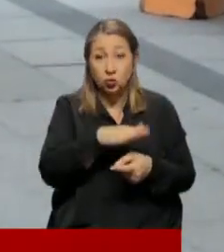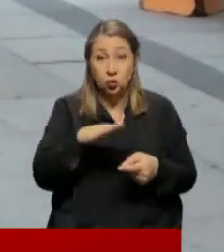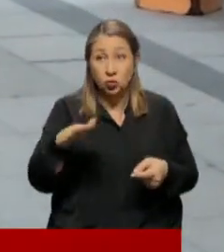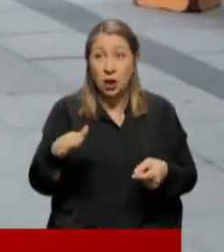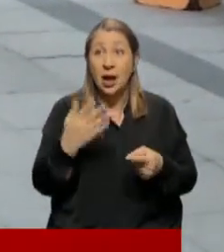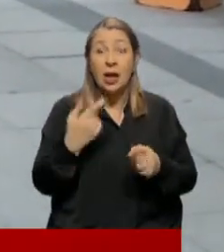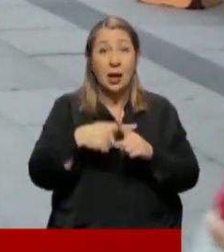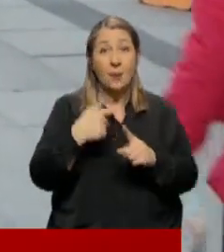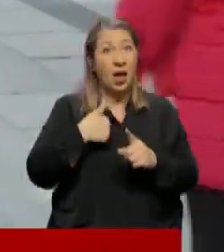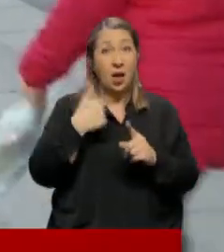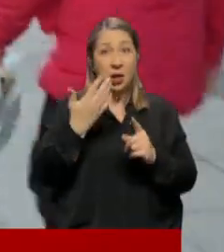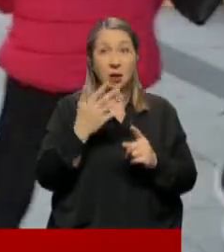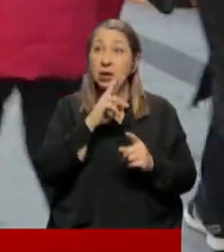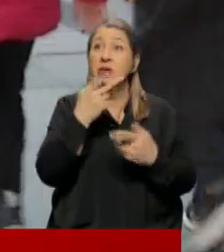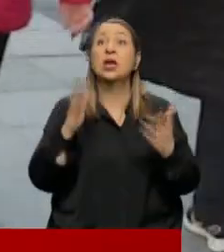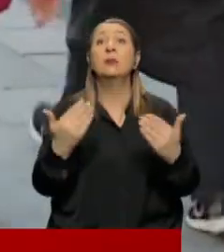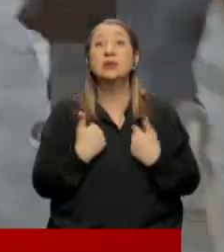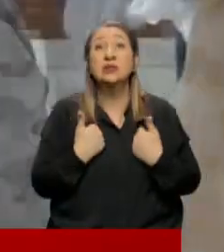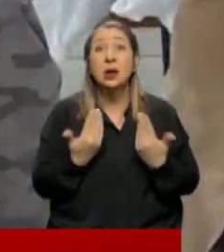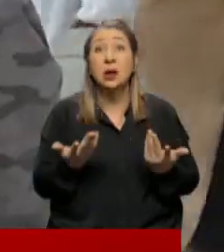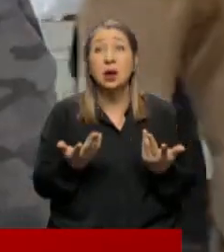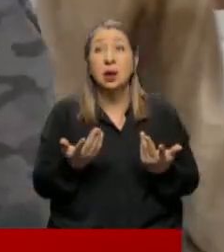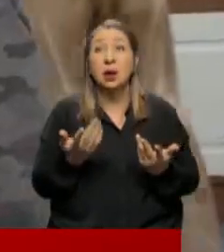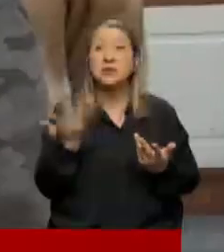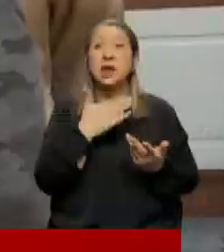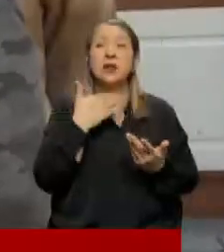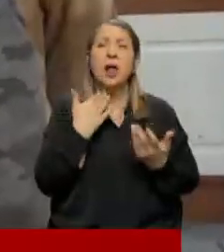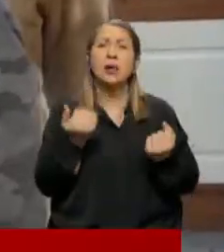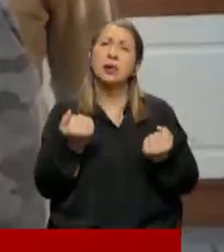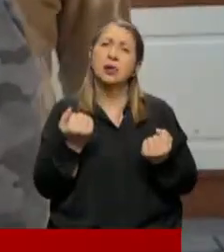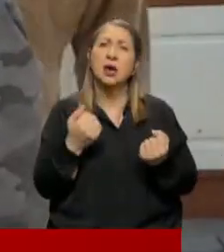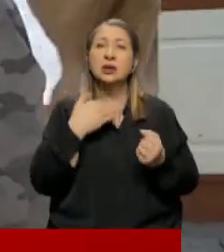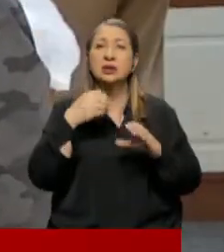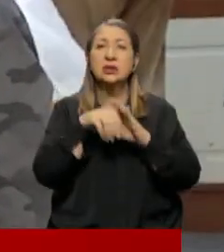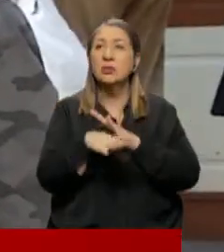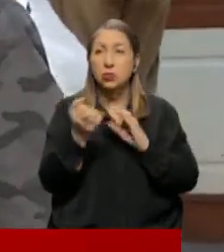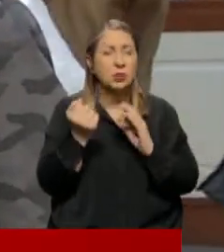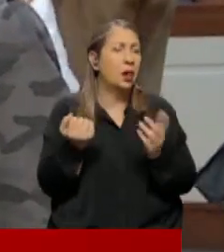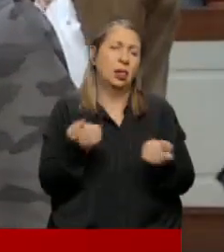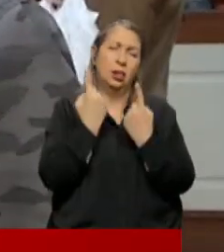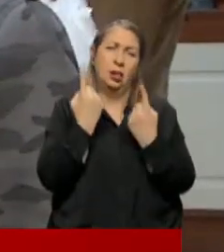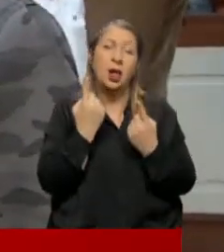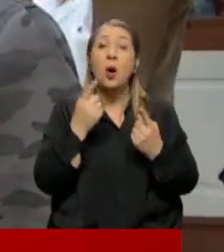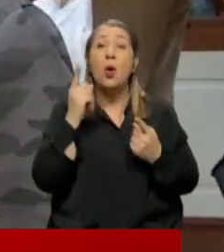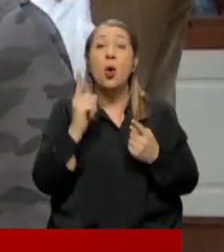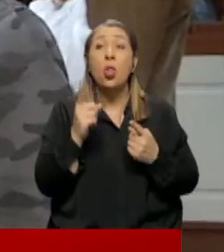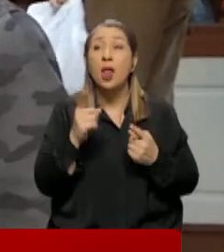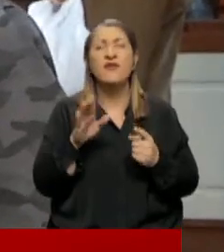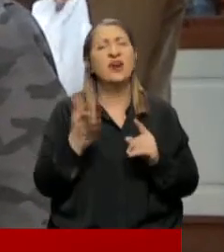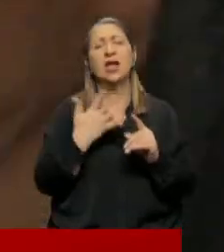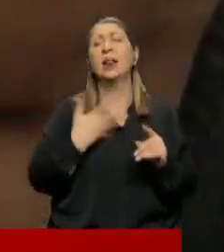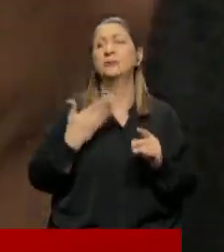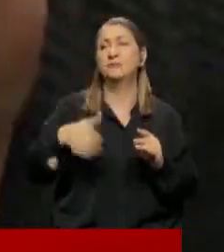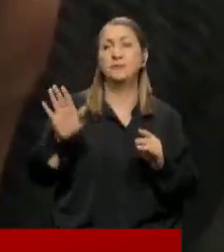tane çocuk evde benle eşit Yazık günah değil mi bize ya mesela et alamıyoruz biz kıyma alıyor musun alamıyoruz artık onları onlardan